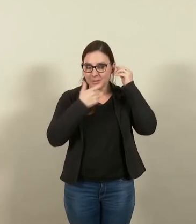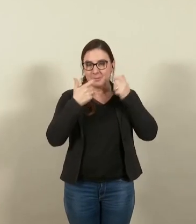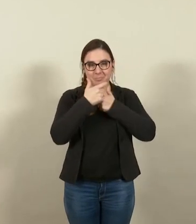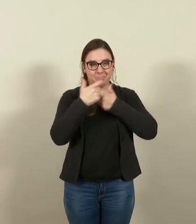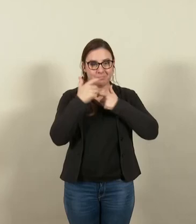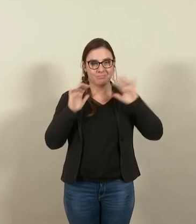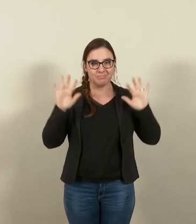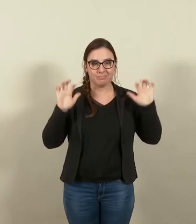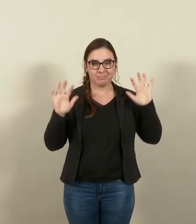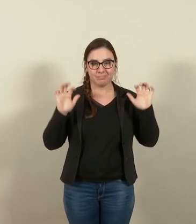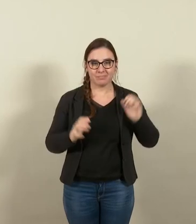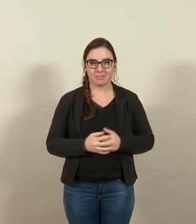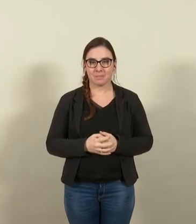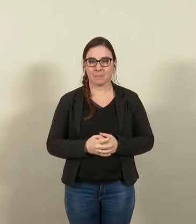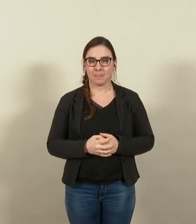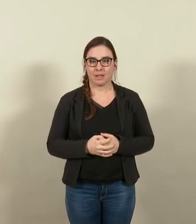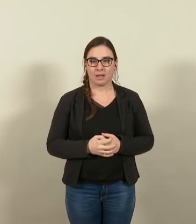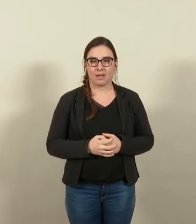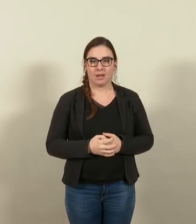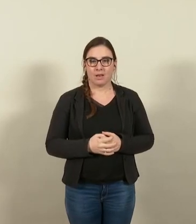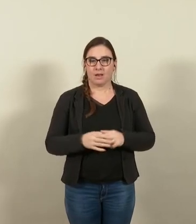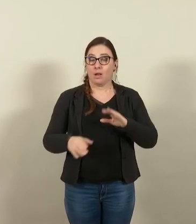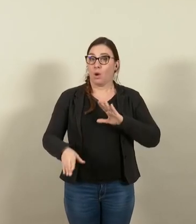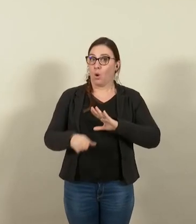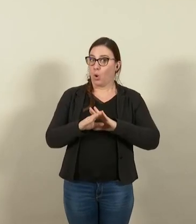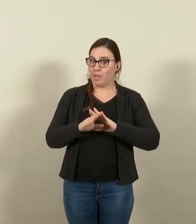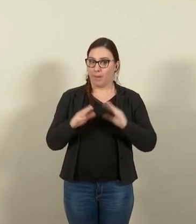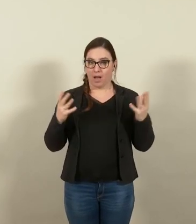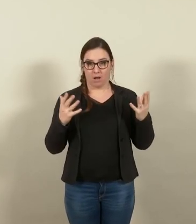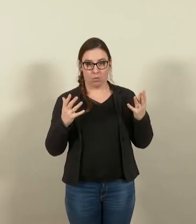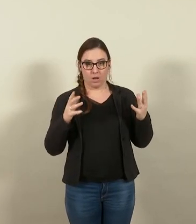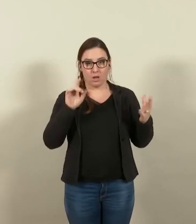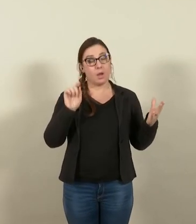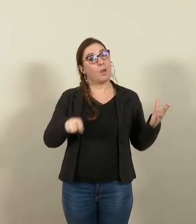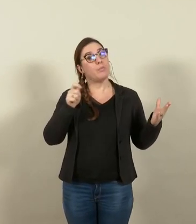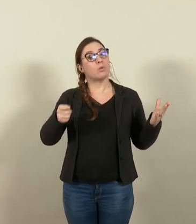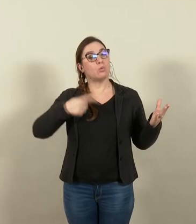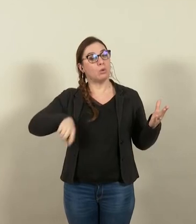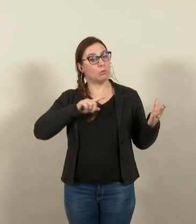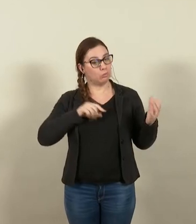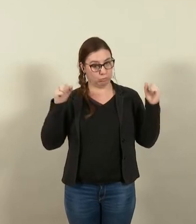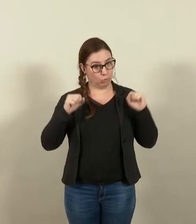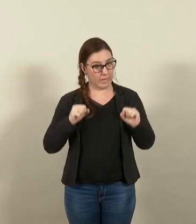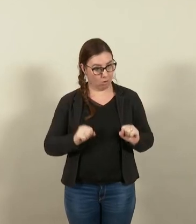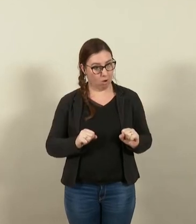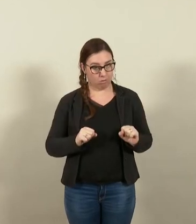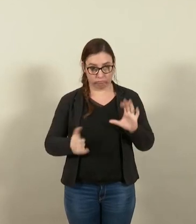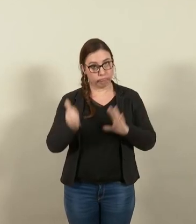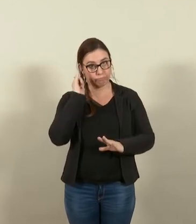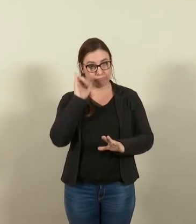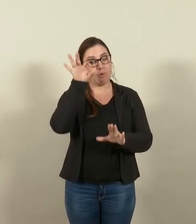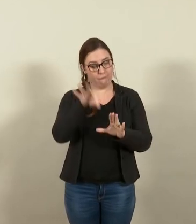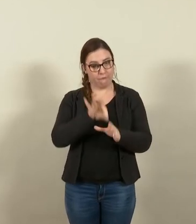ou alors tout d'abord déjà en en préambule vous dire bien sûr que on est tout à fait bien sûr favorable à cette démarche et que nous y voterons